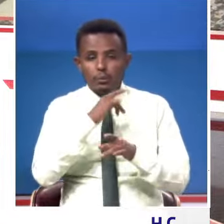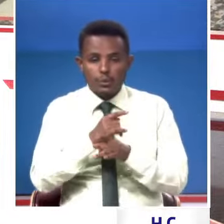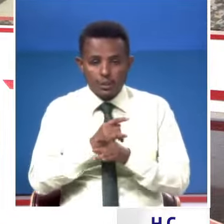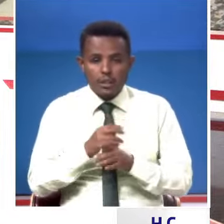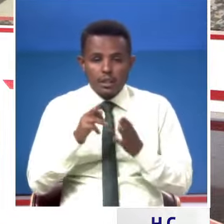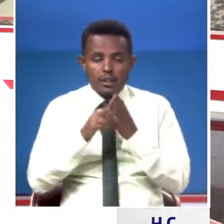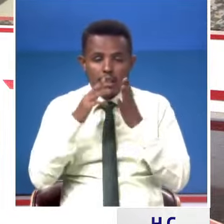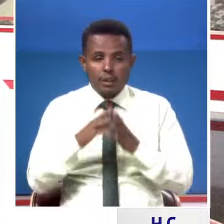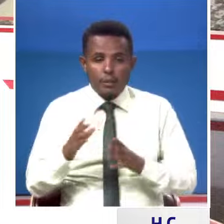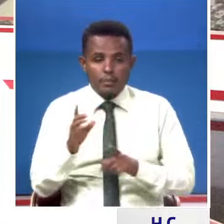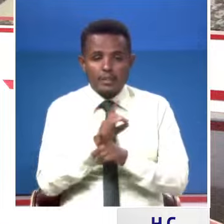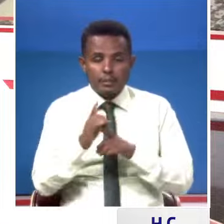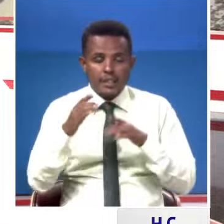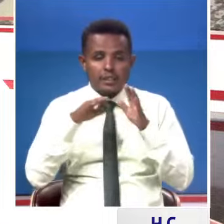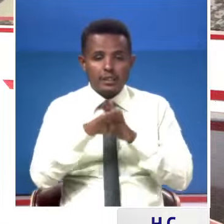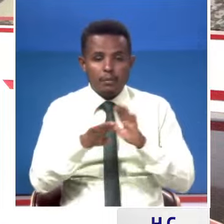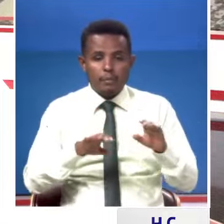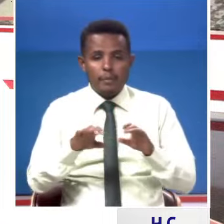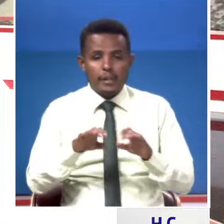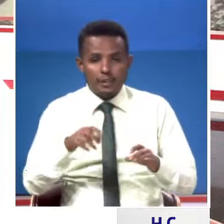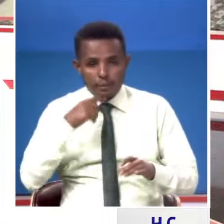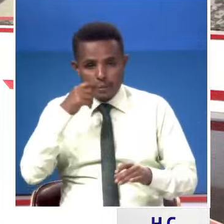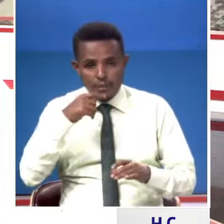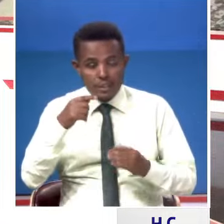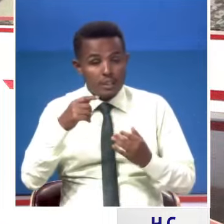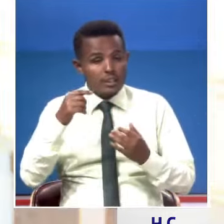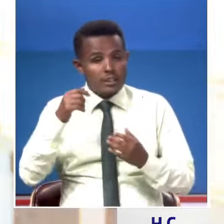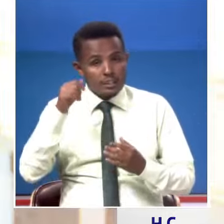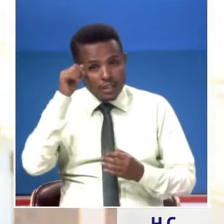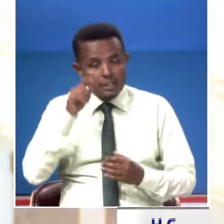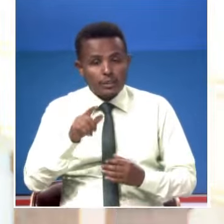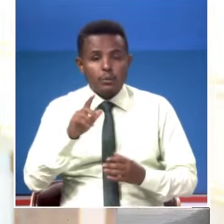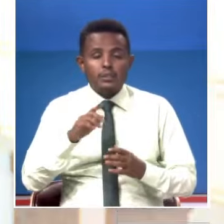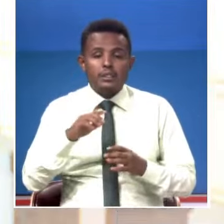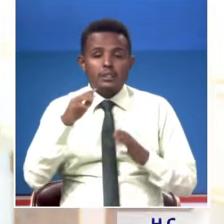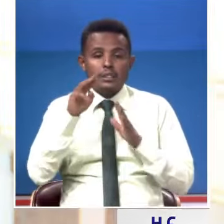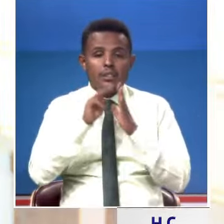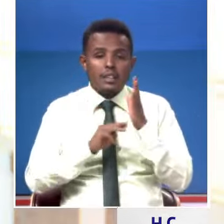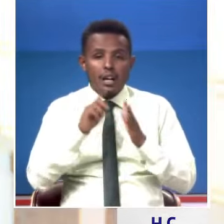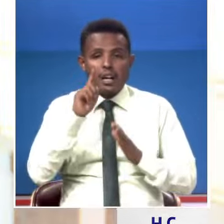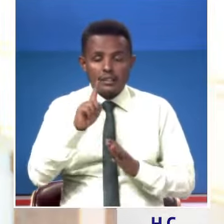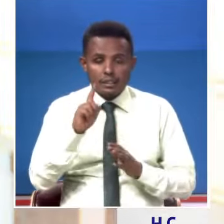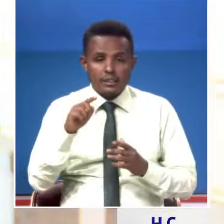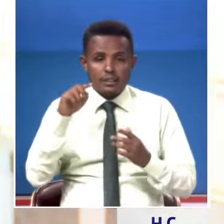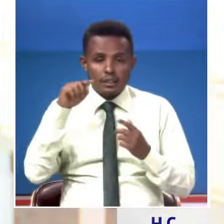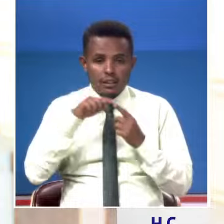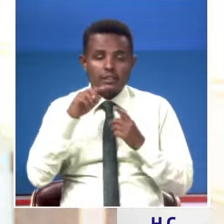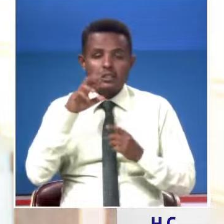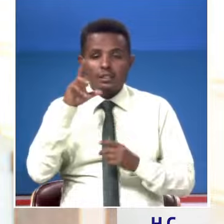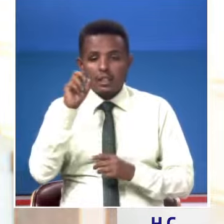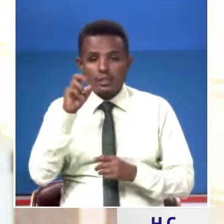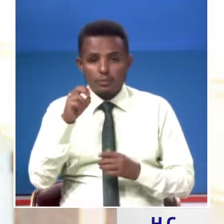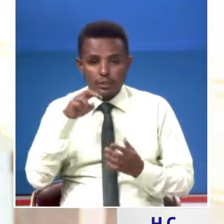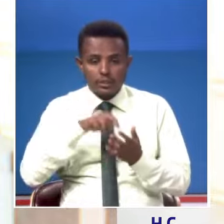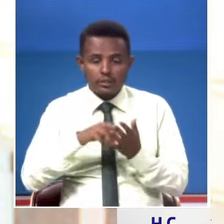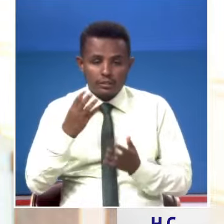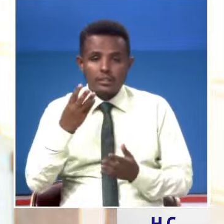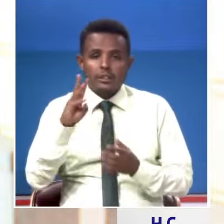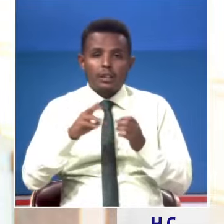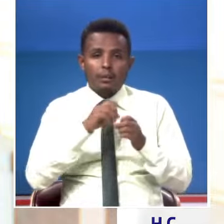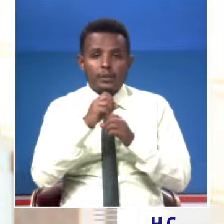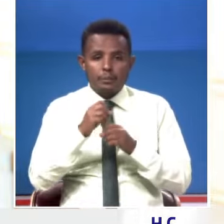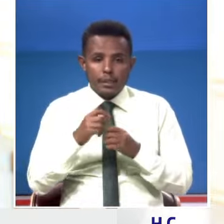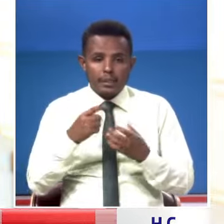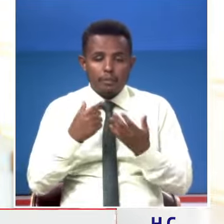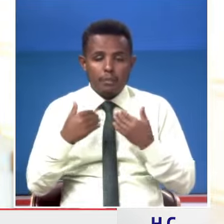መስመር እንዲገቡ ለማድረግ ነው ብለዋል። እንግዲህ እሳቸው ከጥር 1 እስከ 30 2016 ዓመተ ምህረት ባለው ጊዜ